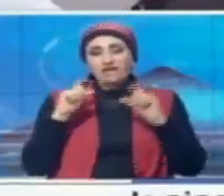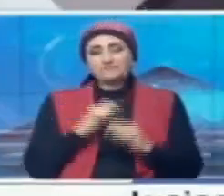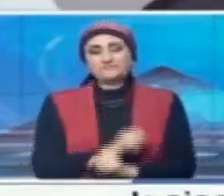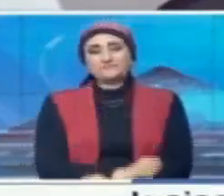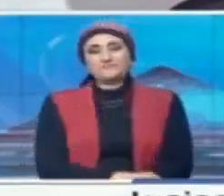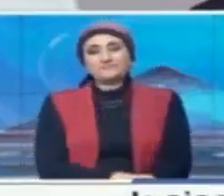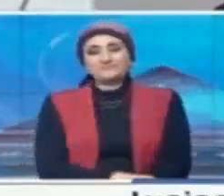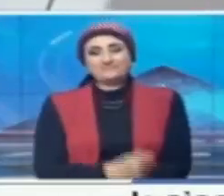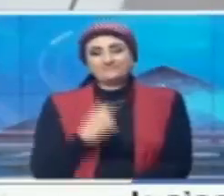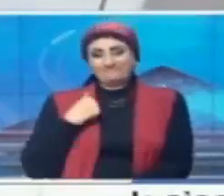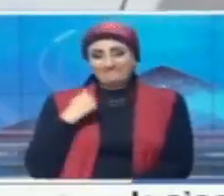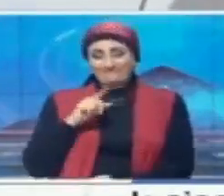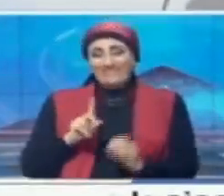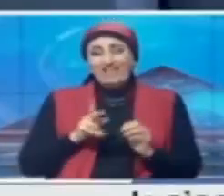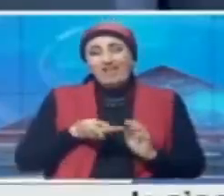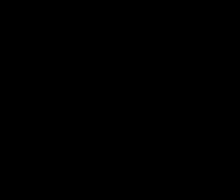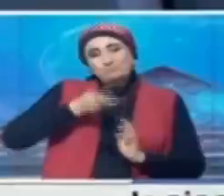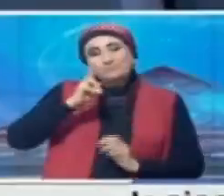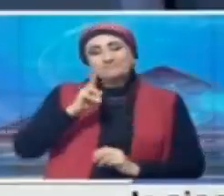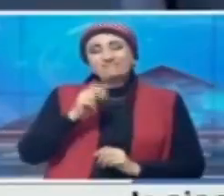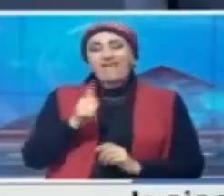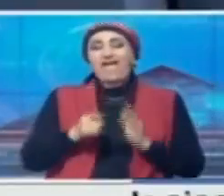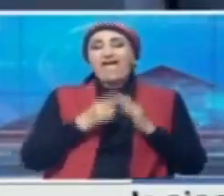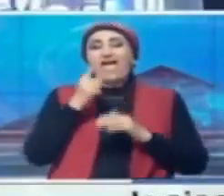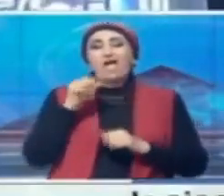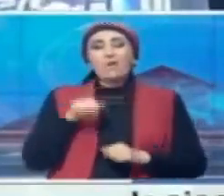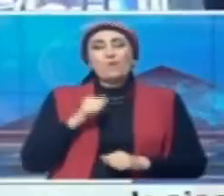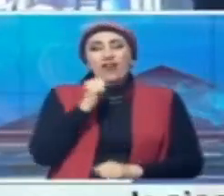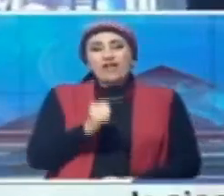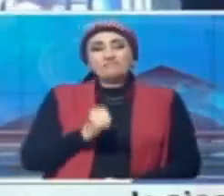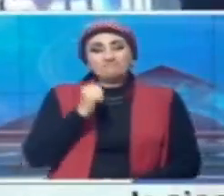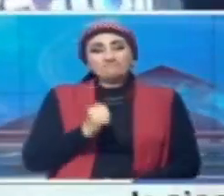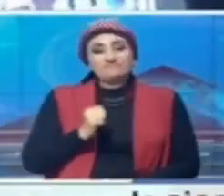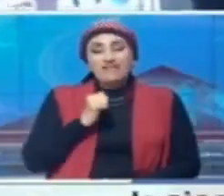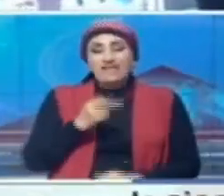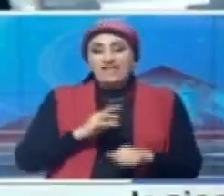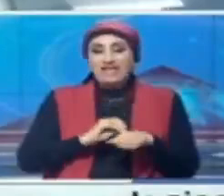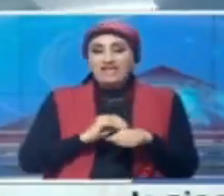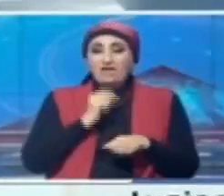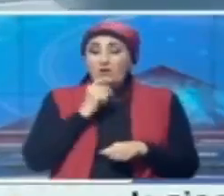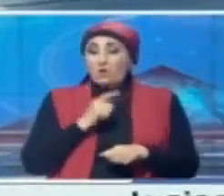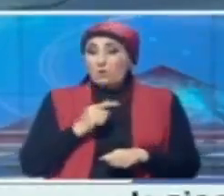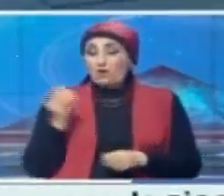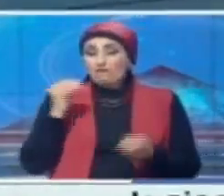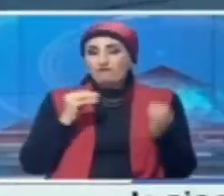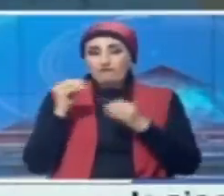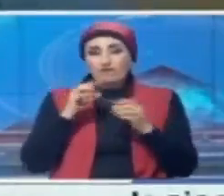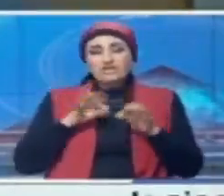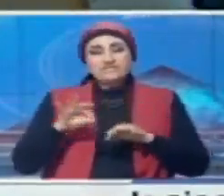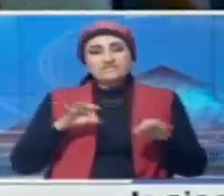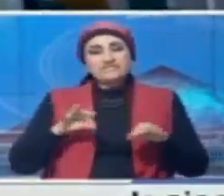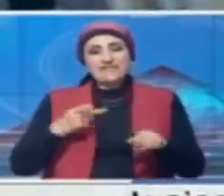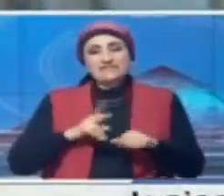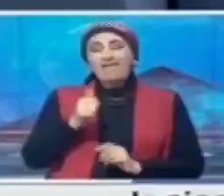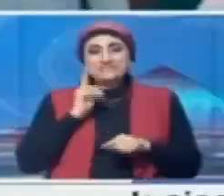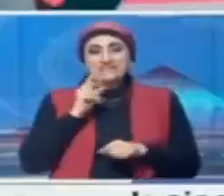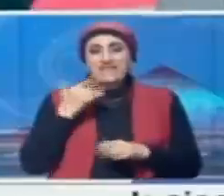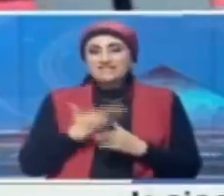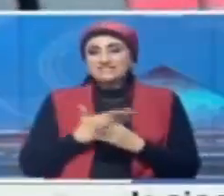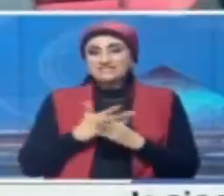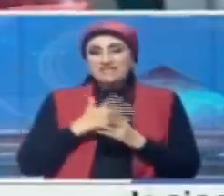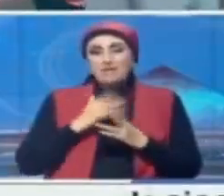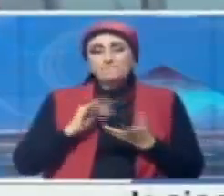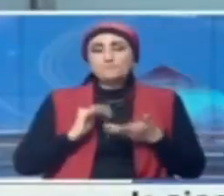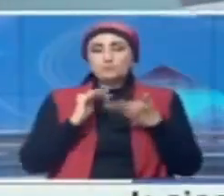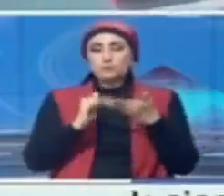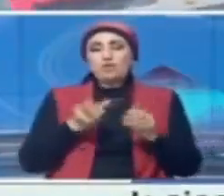طفرة غير مسبوقة يشهدها هذا القطاع تؤكد اهتمام القيادة السياسية بتطويره لإحداث نقلة